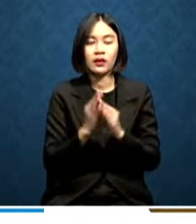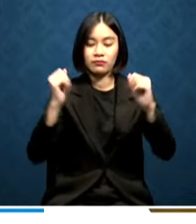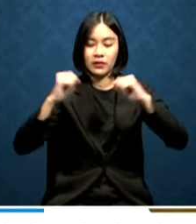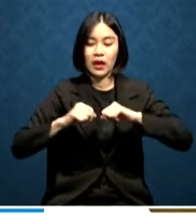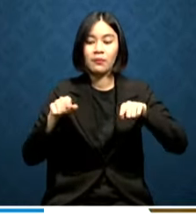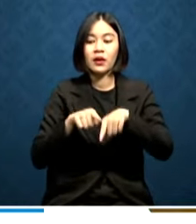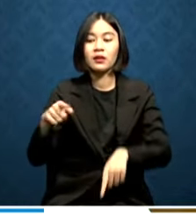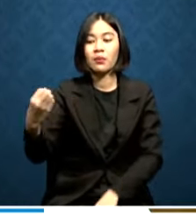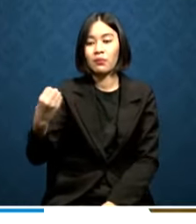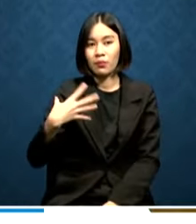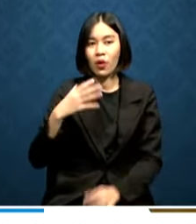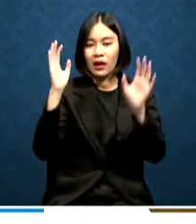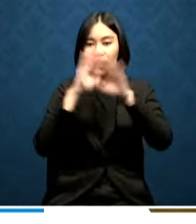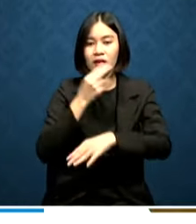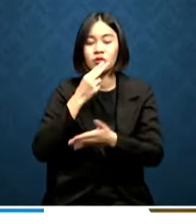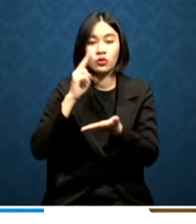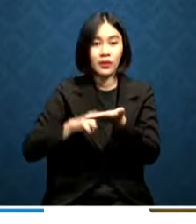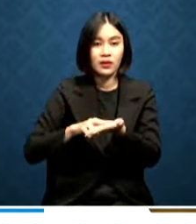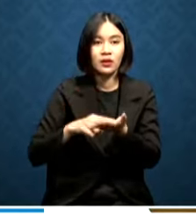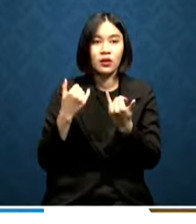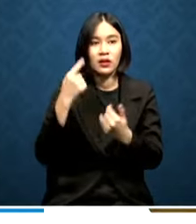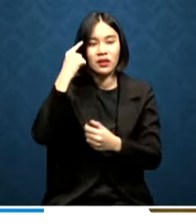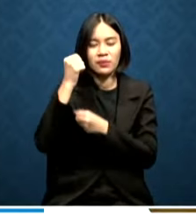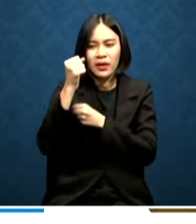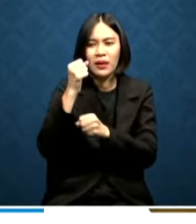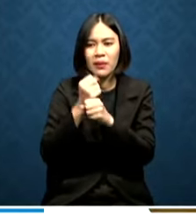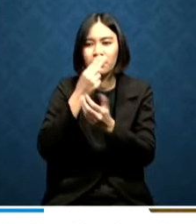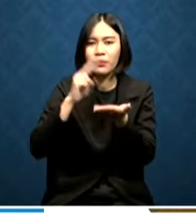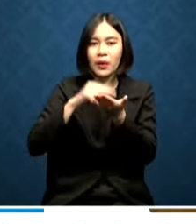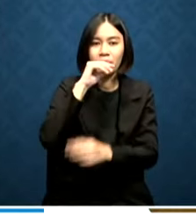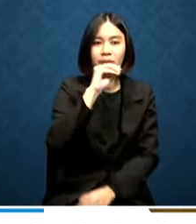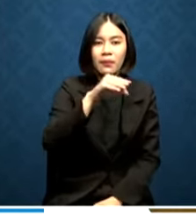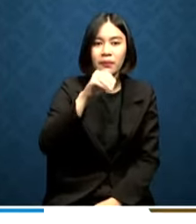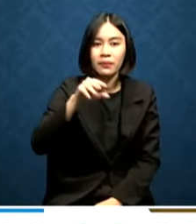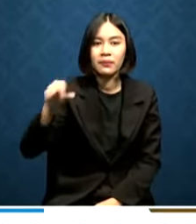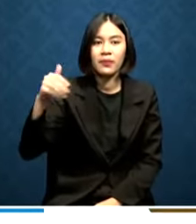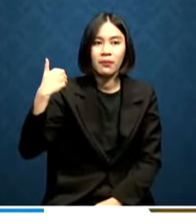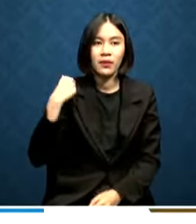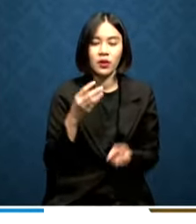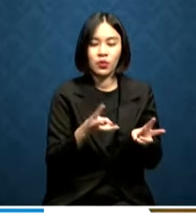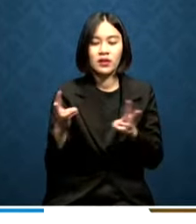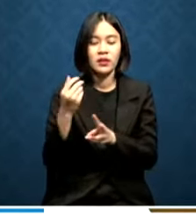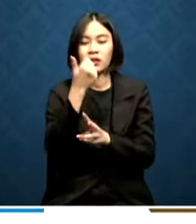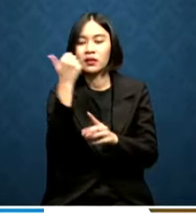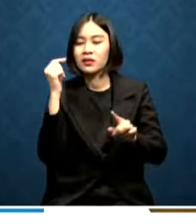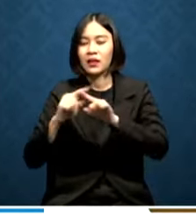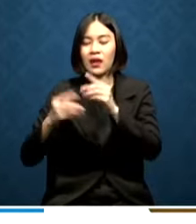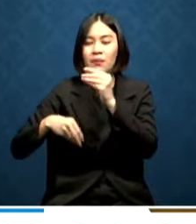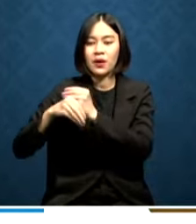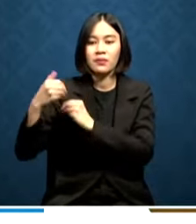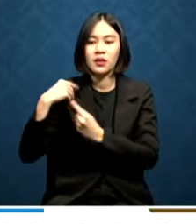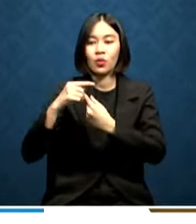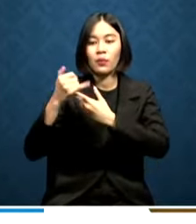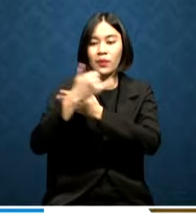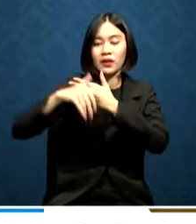านพูดเมื่อกี้ว่าเป็นไปรษณีย์ตอนนี้เราพยายามทำเป็นไปรษณีย์มากที่สุดนะครับแล้วก็ใช้วิธีอื่นใดมากที่สุดในสวิตเซอร์แลน